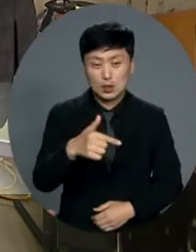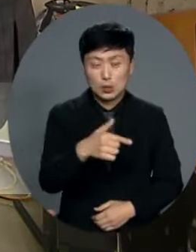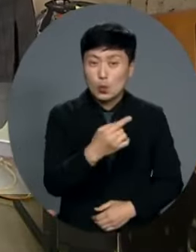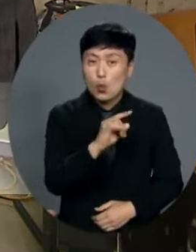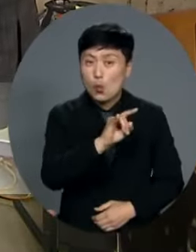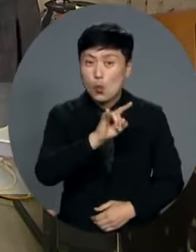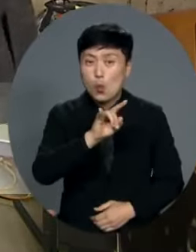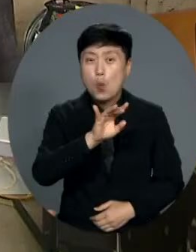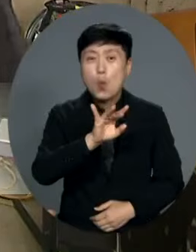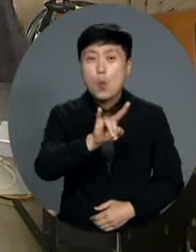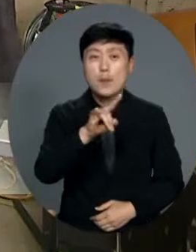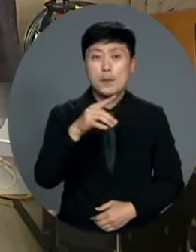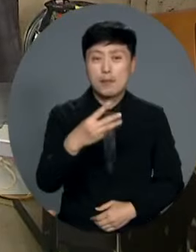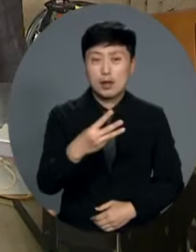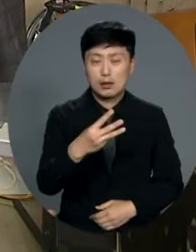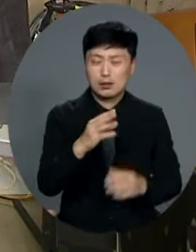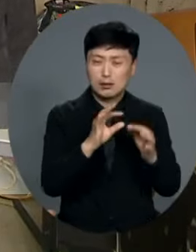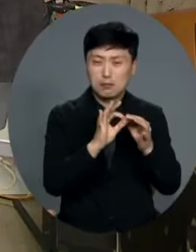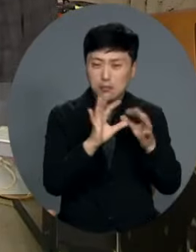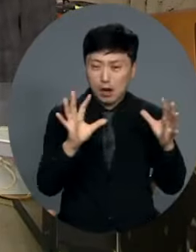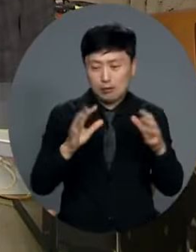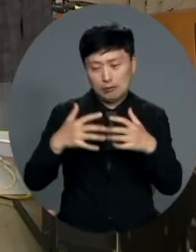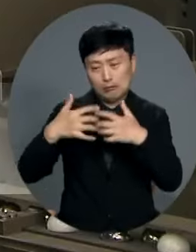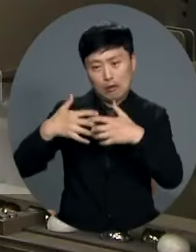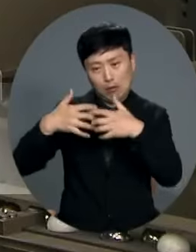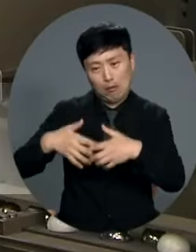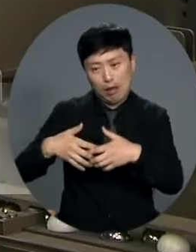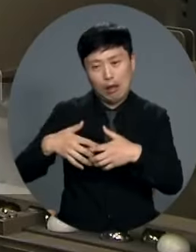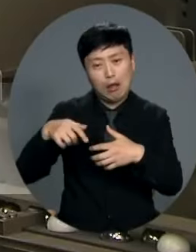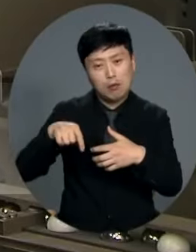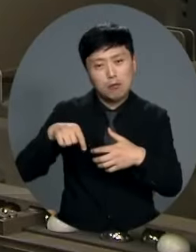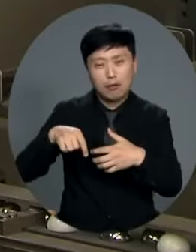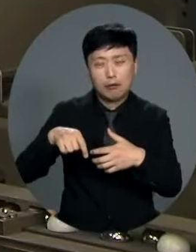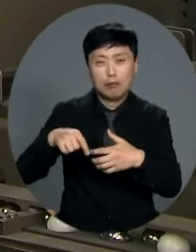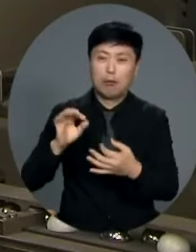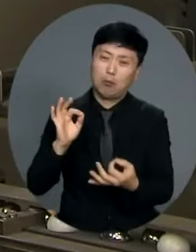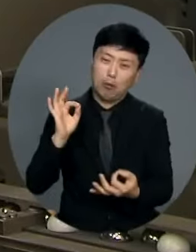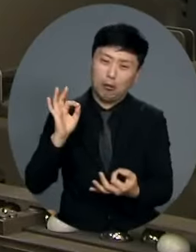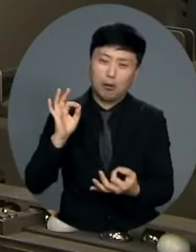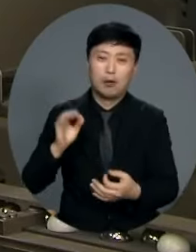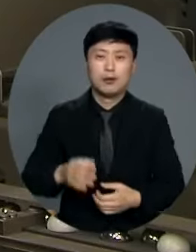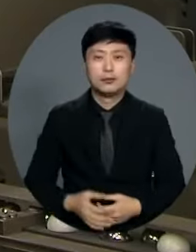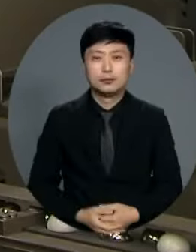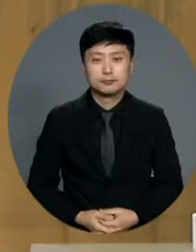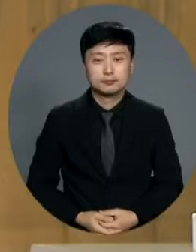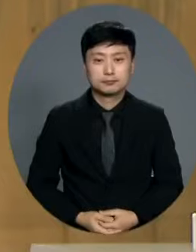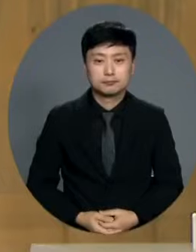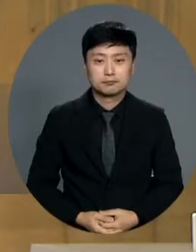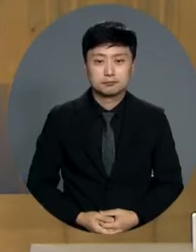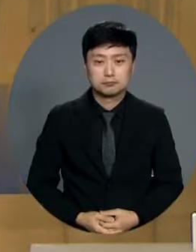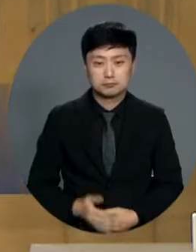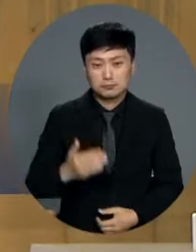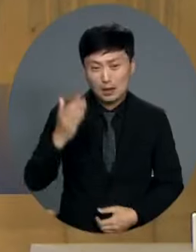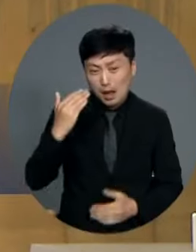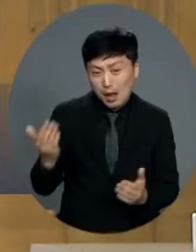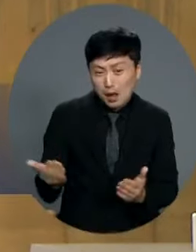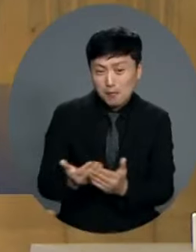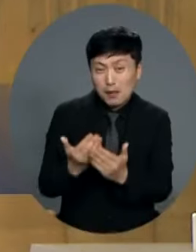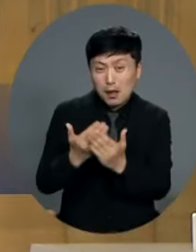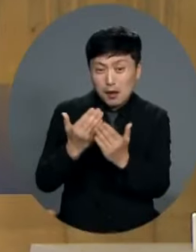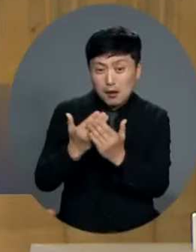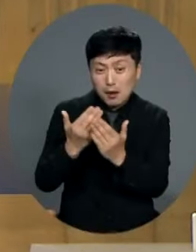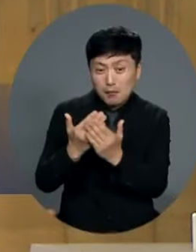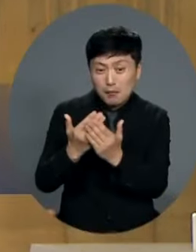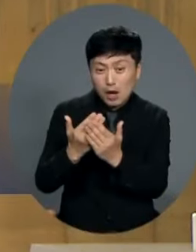특수는 먼 나라 이야기라며 인쇄기 돌아가는 소리조차 듣기 힘든 형편입니다. 전성기 시절에 남산동 업체가